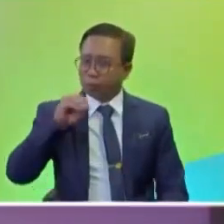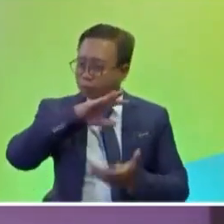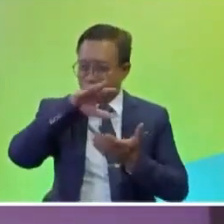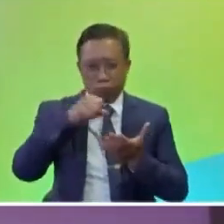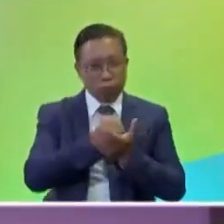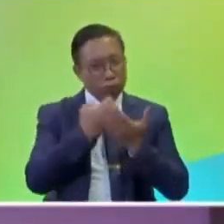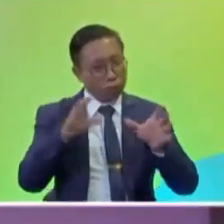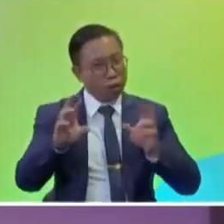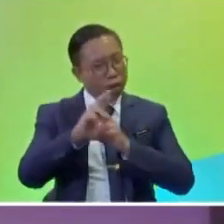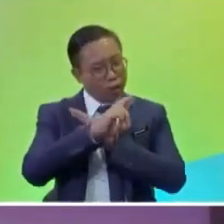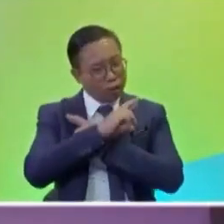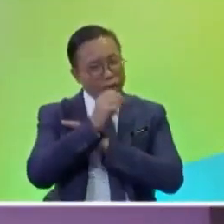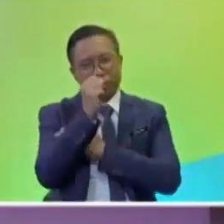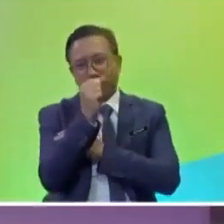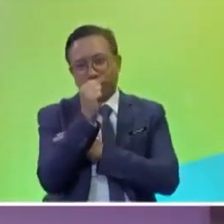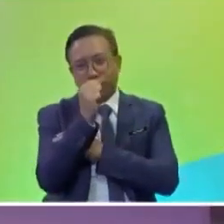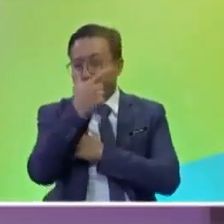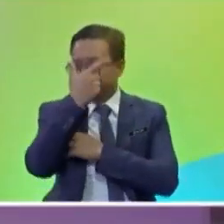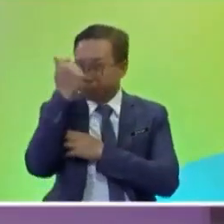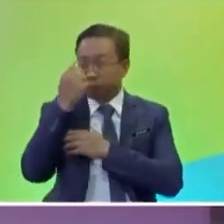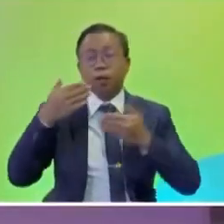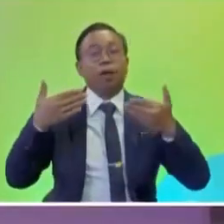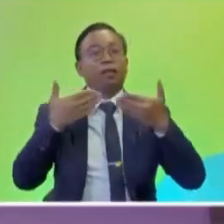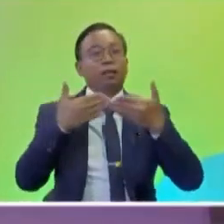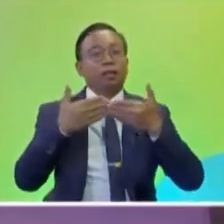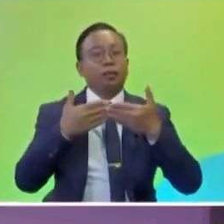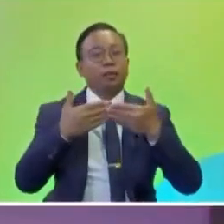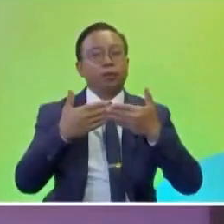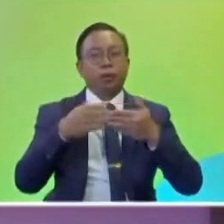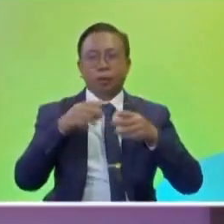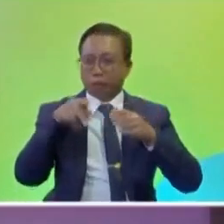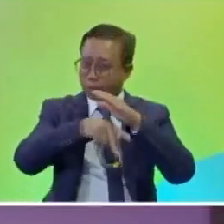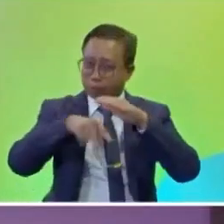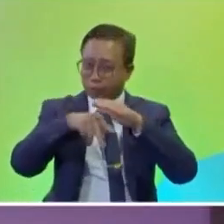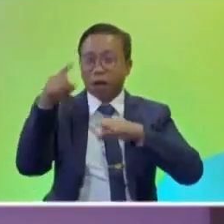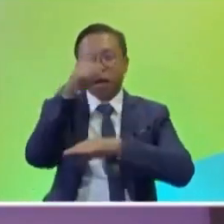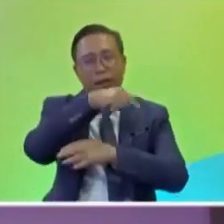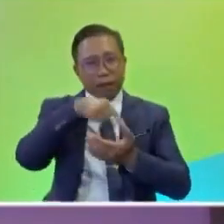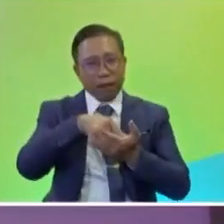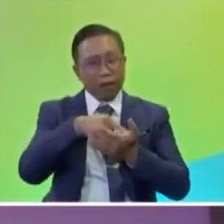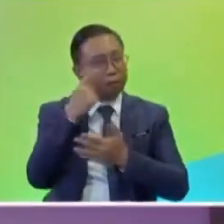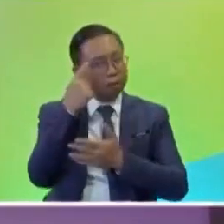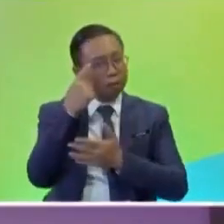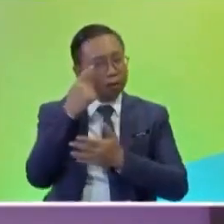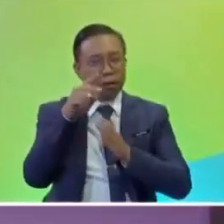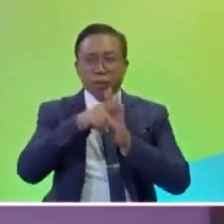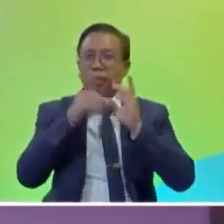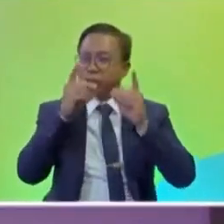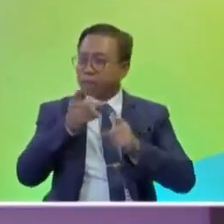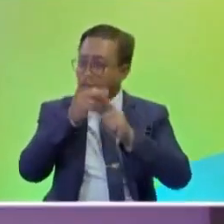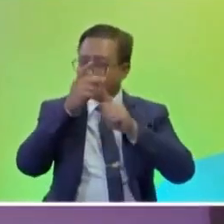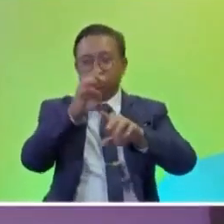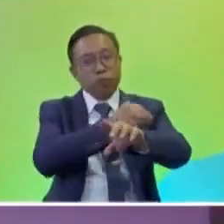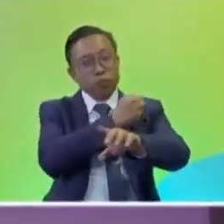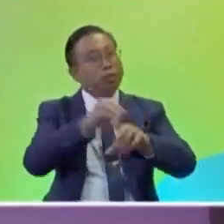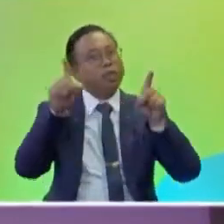dah berehat sekejap, dah minum air sebab kita nak sambung untuk slot prasekolah pada hari ini, mata pelajaran pendidikan khas muzik